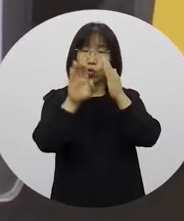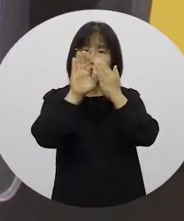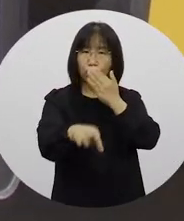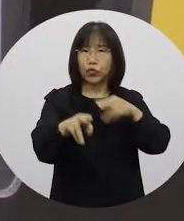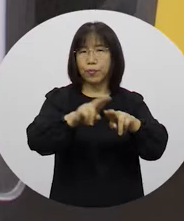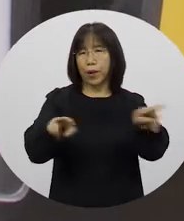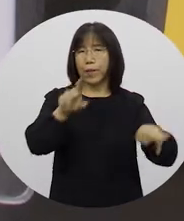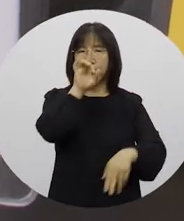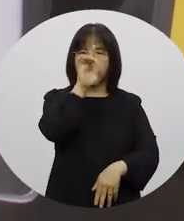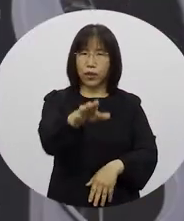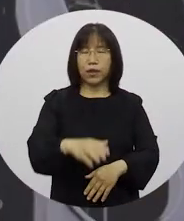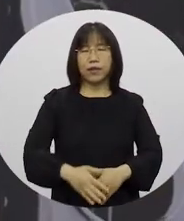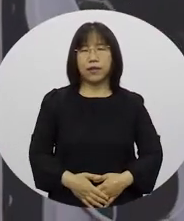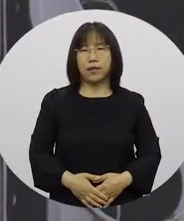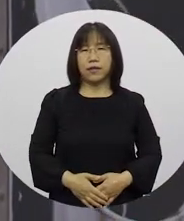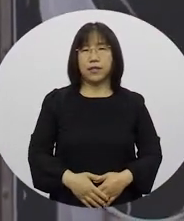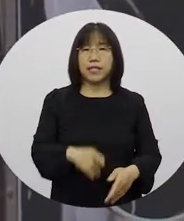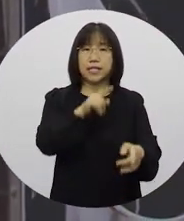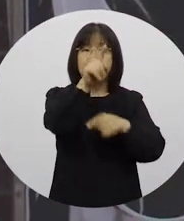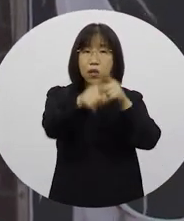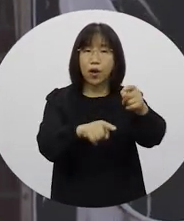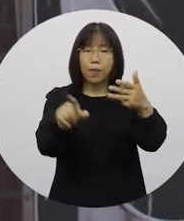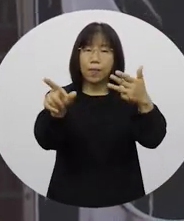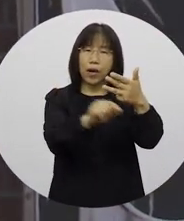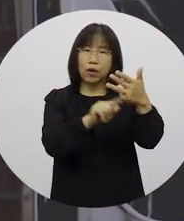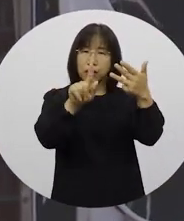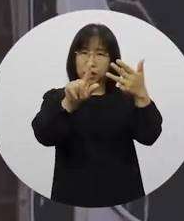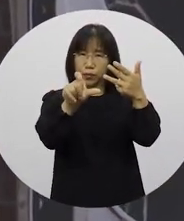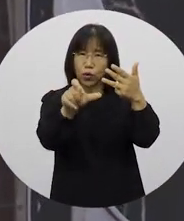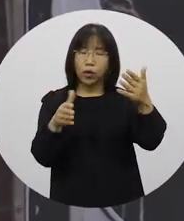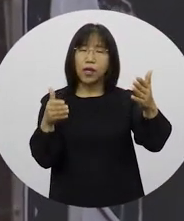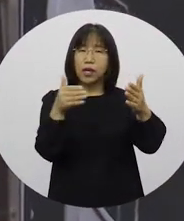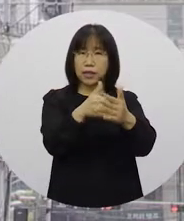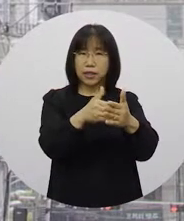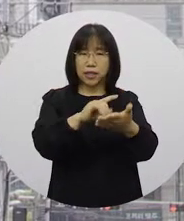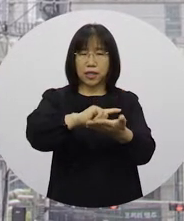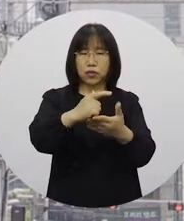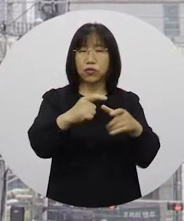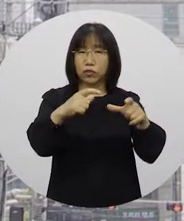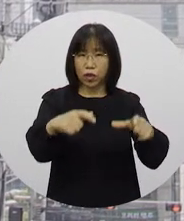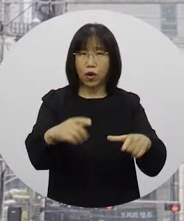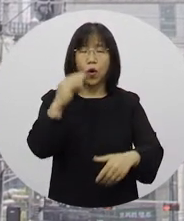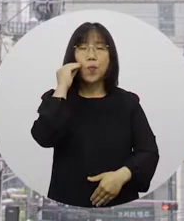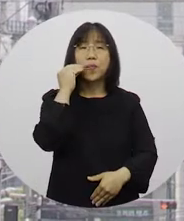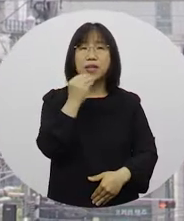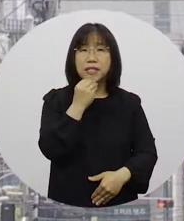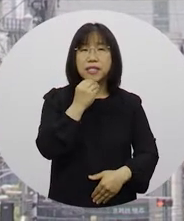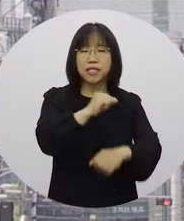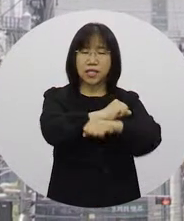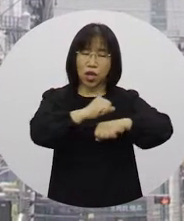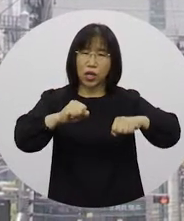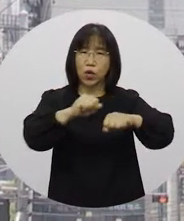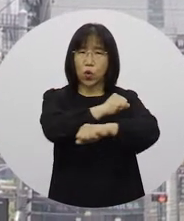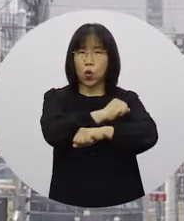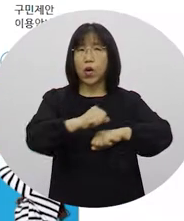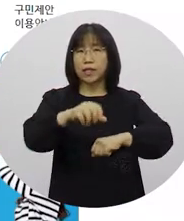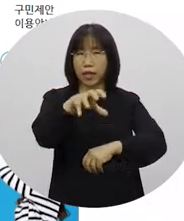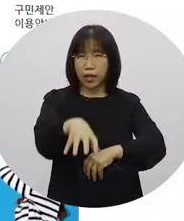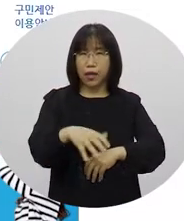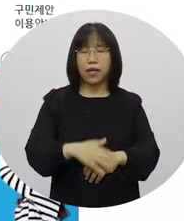지원대상에서 제외됩니다 신청기간은 오는 8월 15일까지 며 강서 구청 홈페이지